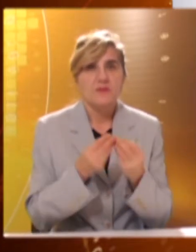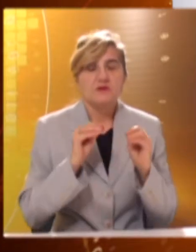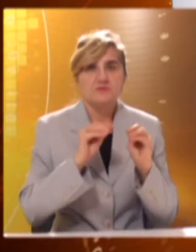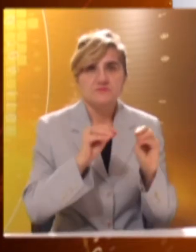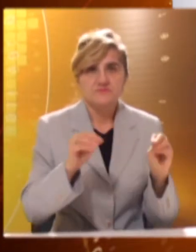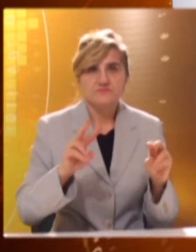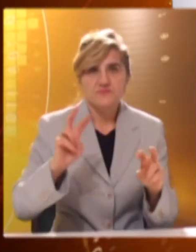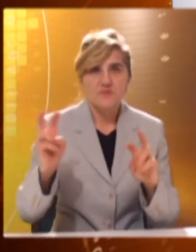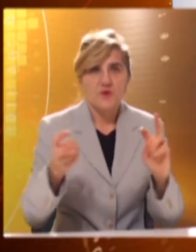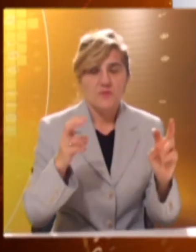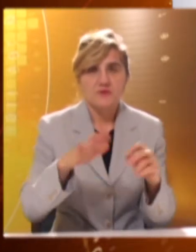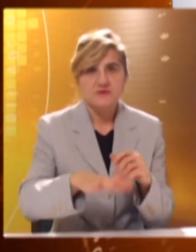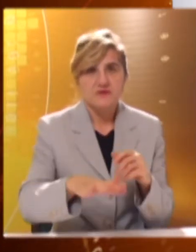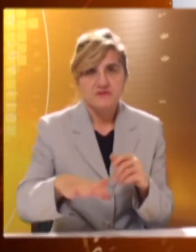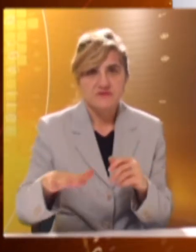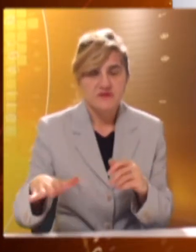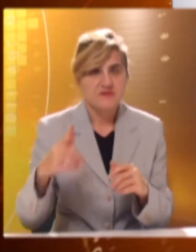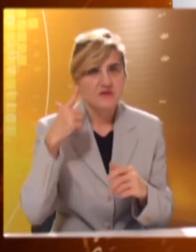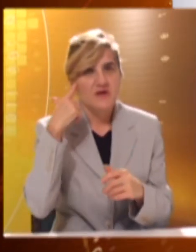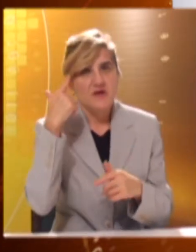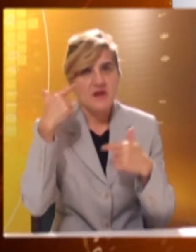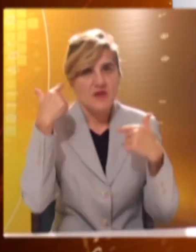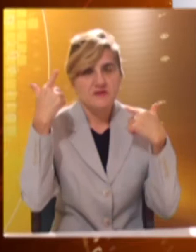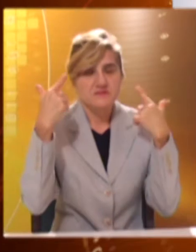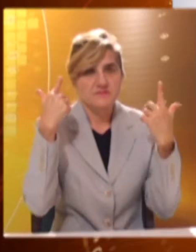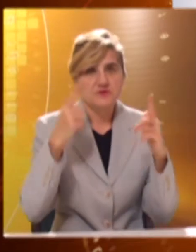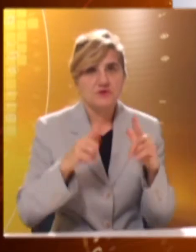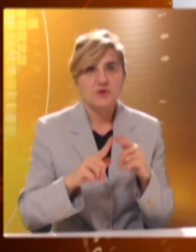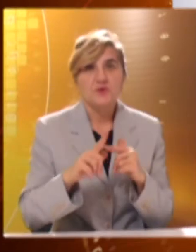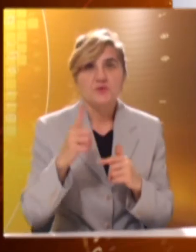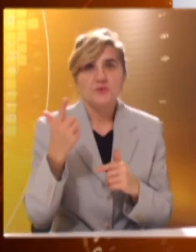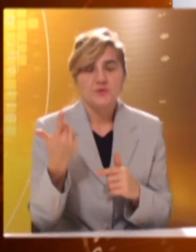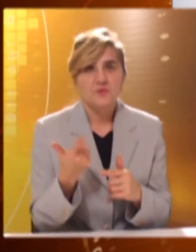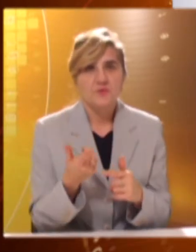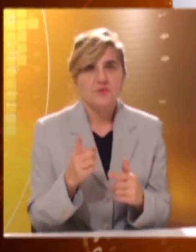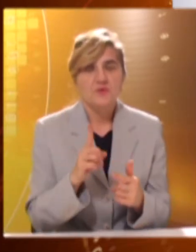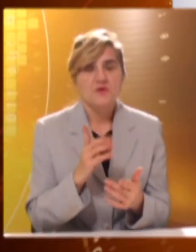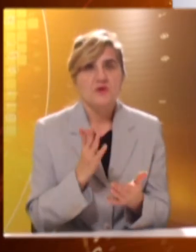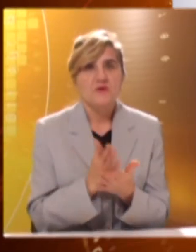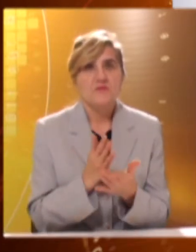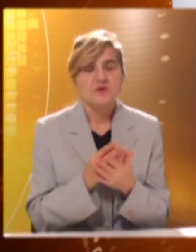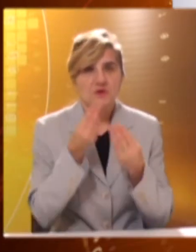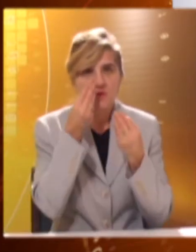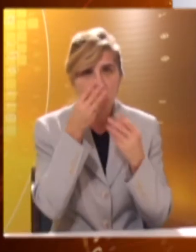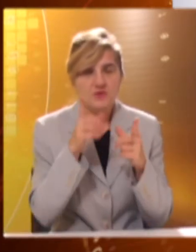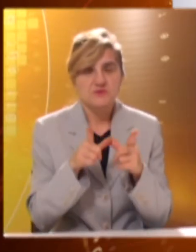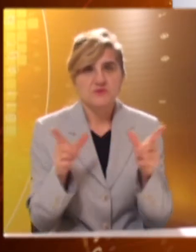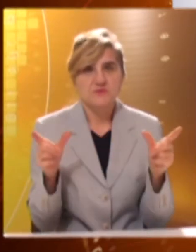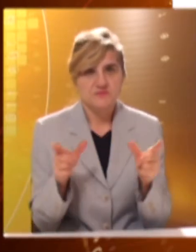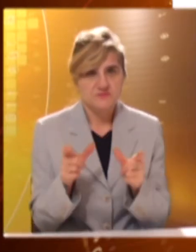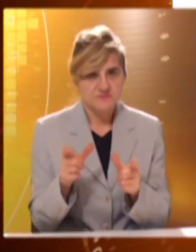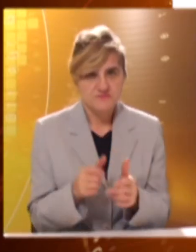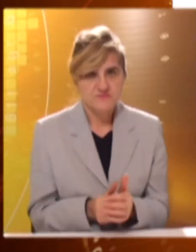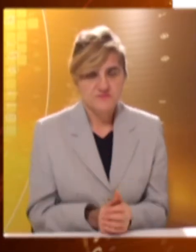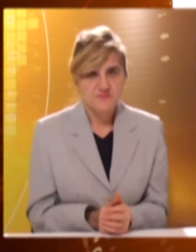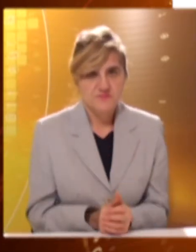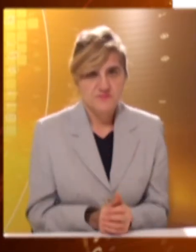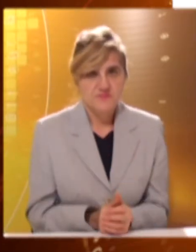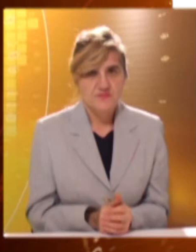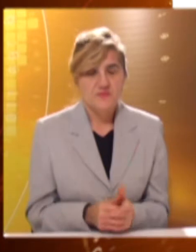edukujemo i pozovemo decu da razmišljaju o nekom drugom pravcu, okrenuti prema kulturi, a protiv nasilja.